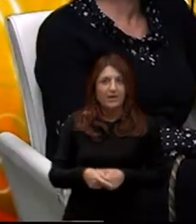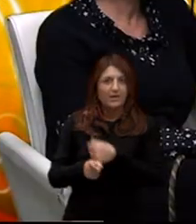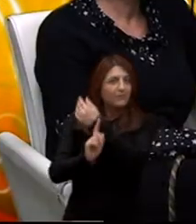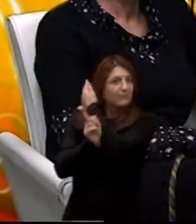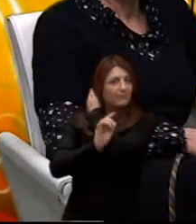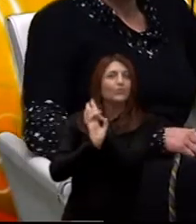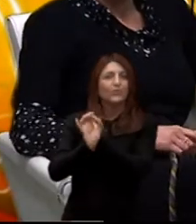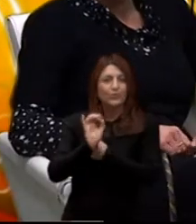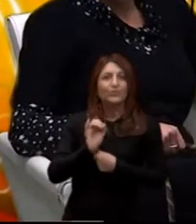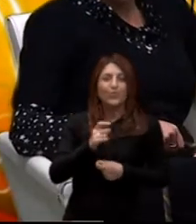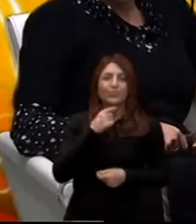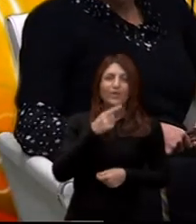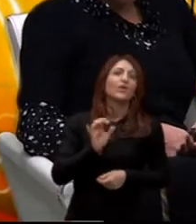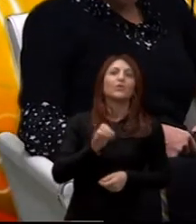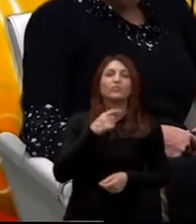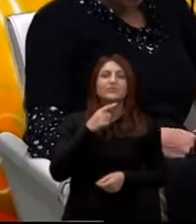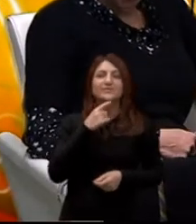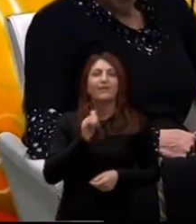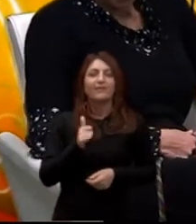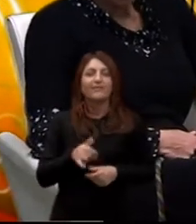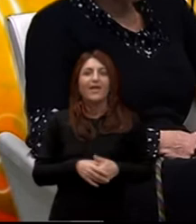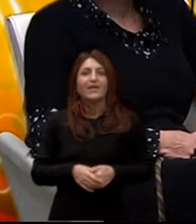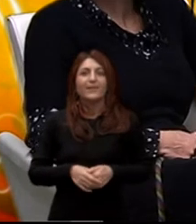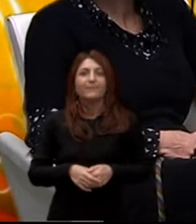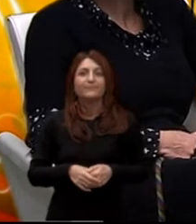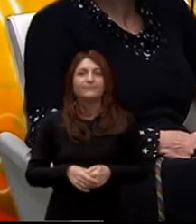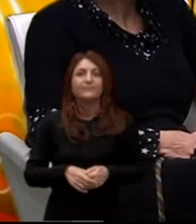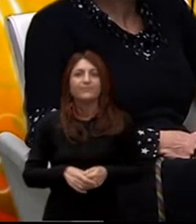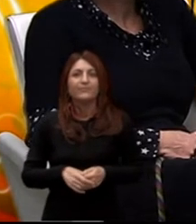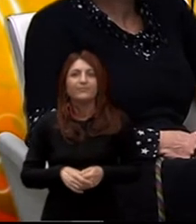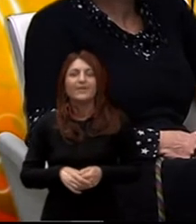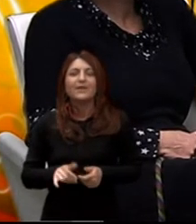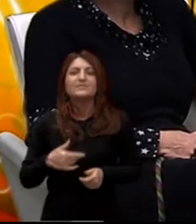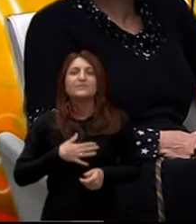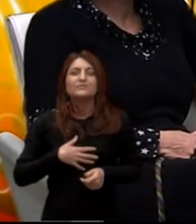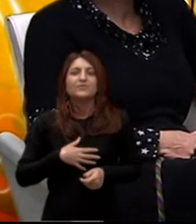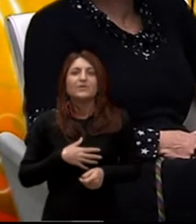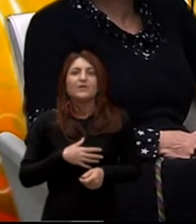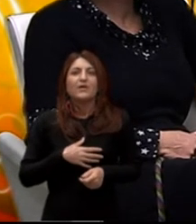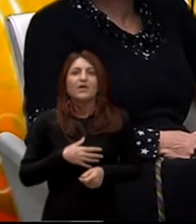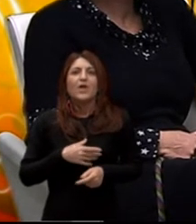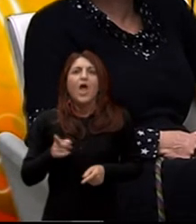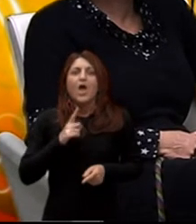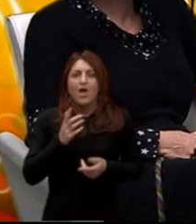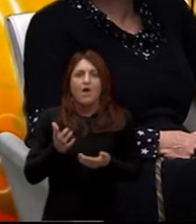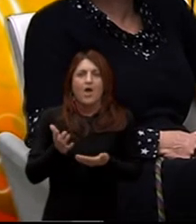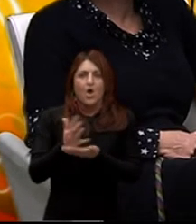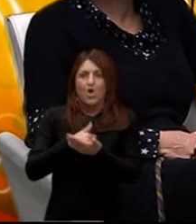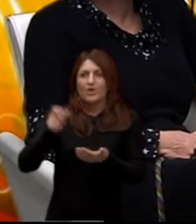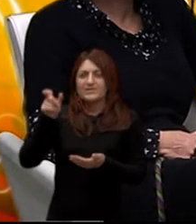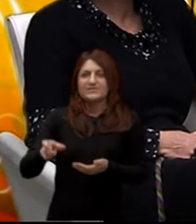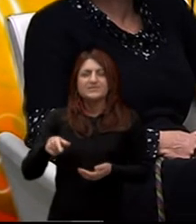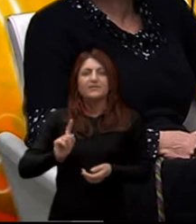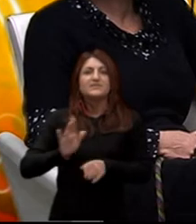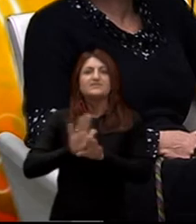niste fulali, dobro govorite, da. Ja bih još samo nadovezati na Blaženku, a to je da znači korisnici nisu samo iz Hrvatske, imamo